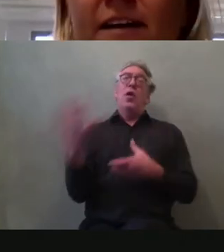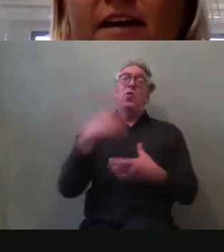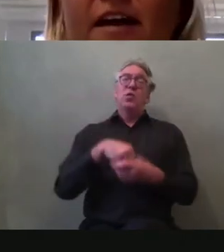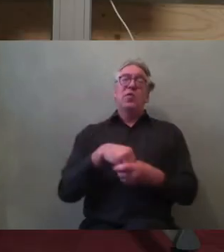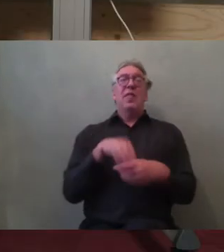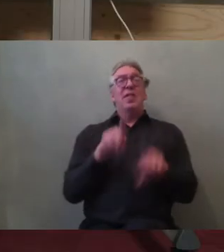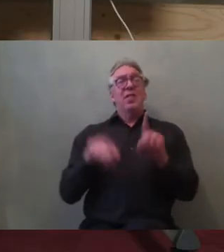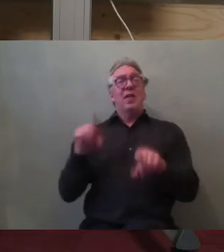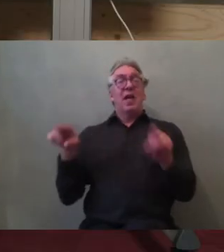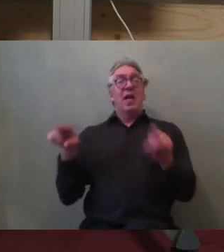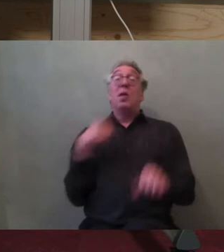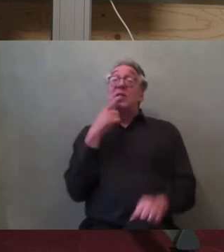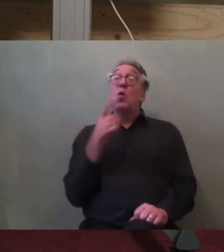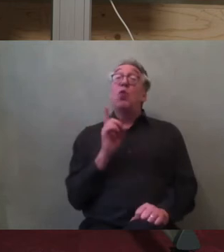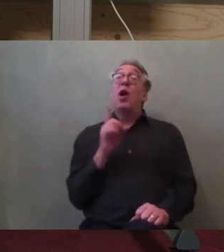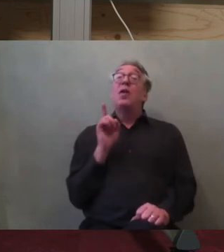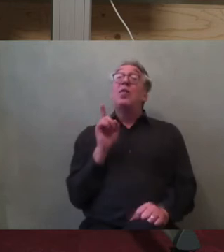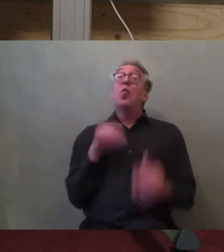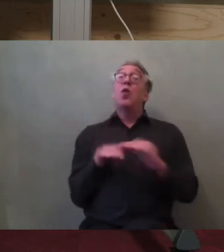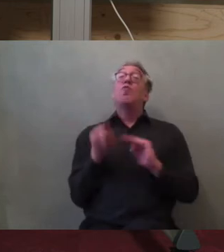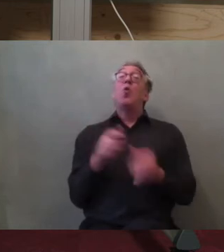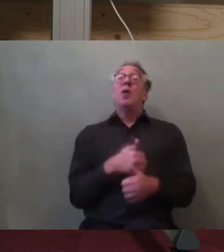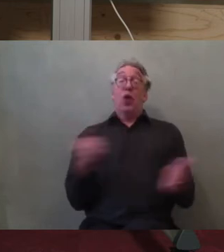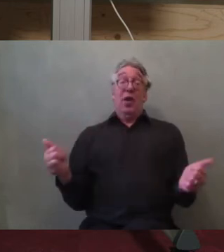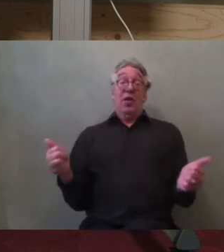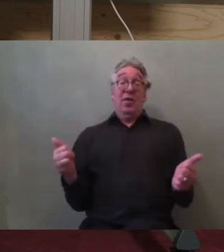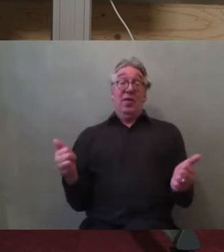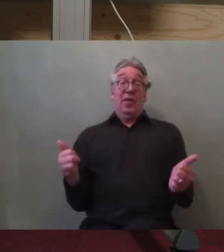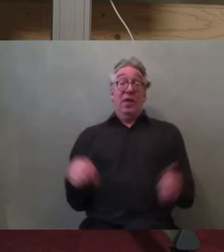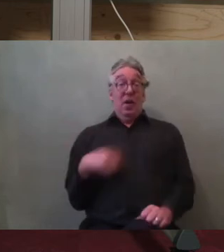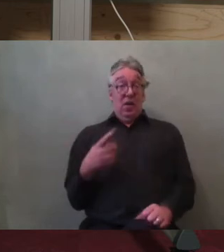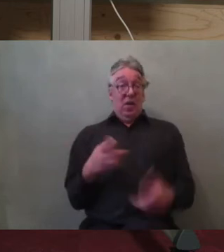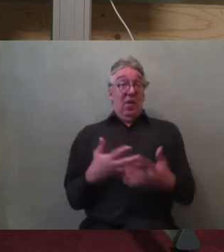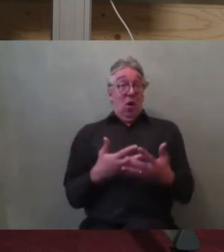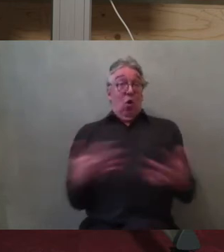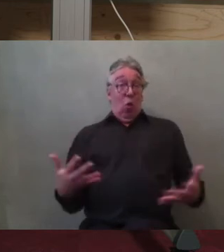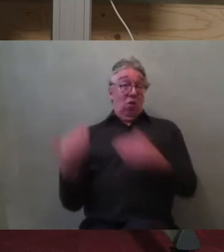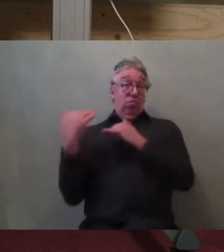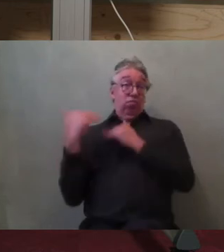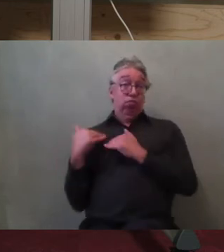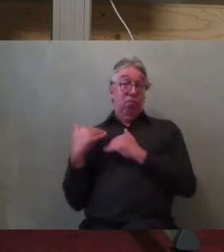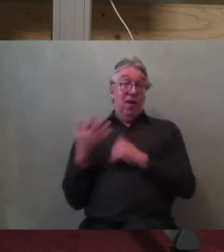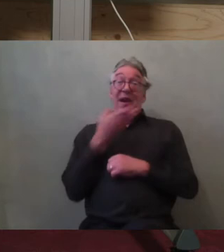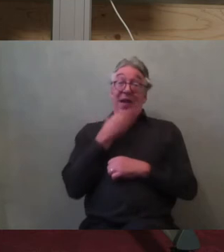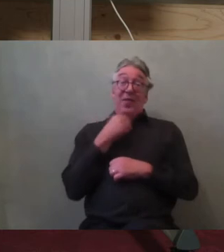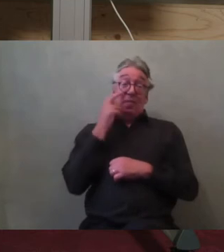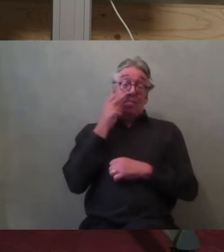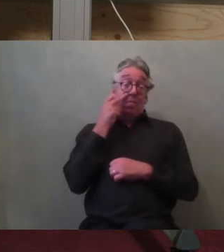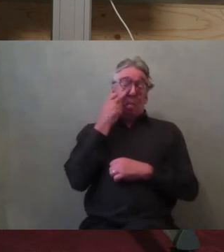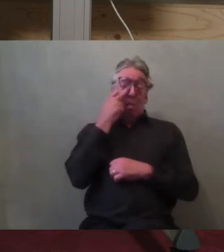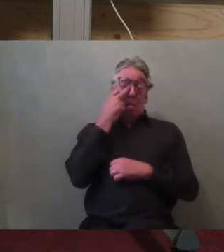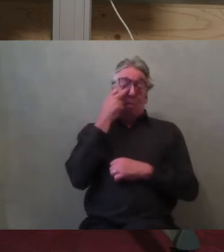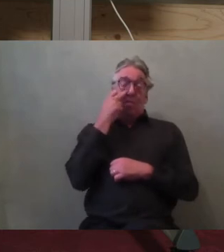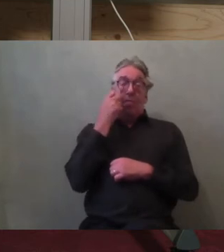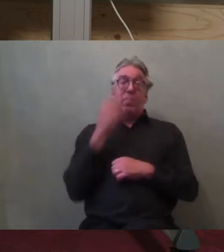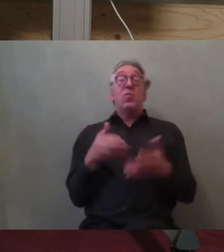iedereen. En dan is natuurlijk de vraag, dat is best wel een enorme opgave eigenlijk. Of dat kan zo zijn, of dat kan zo worden ervaren. Hoe